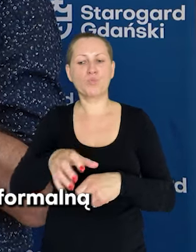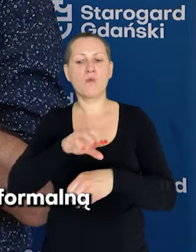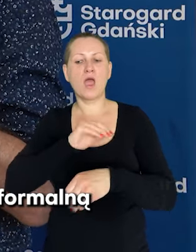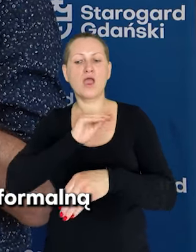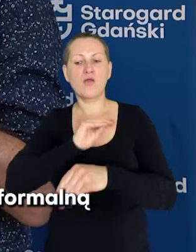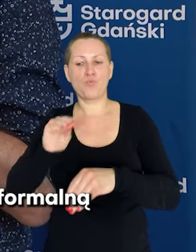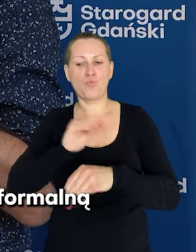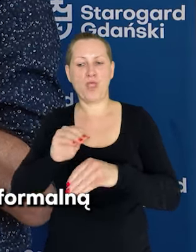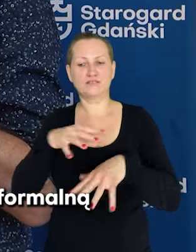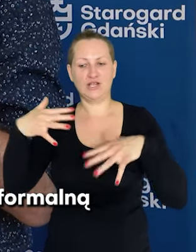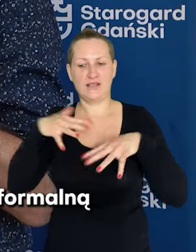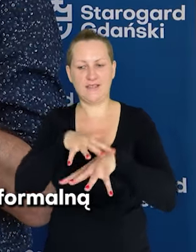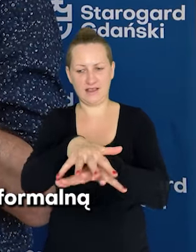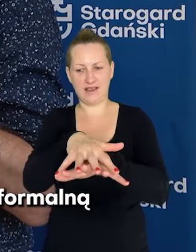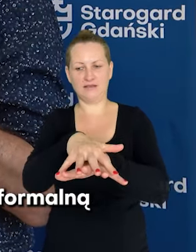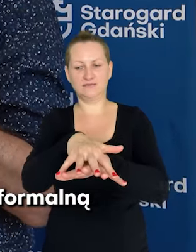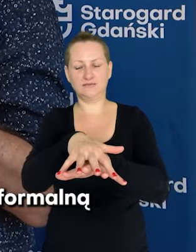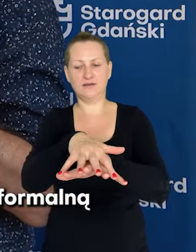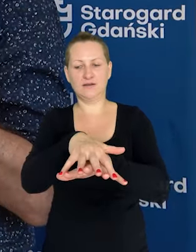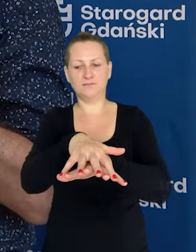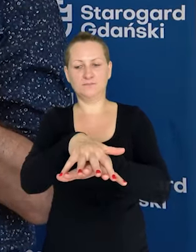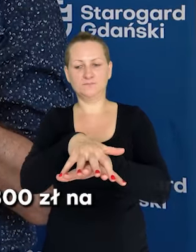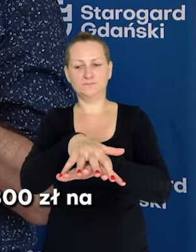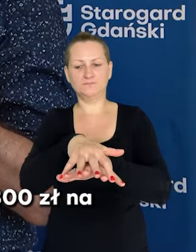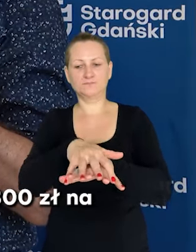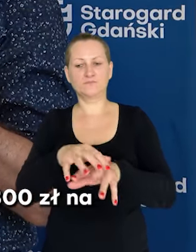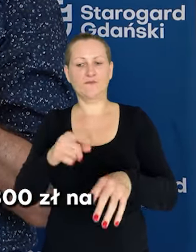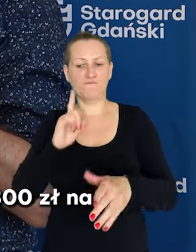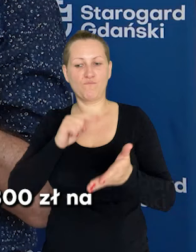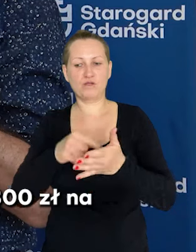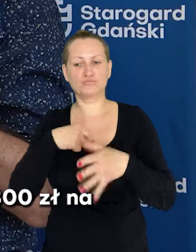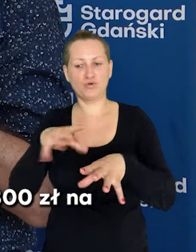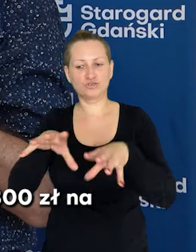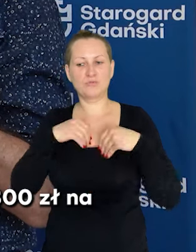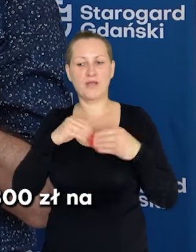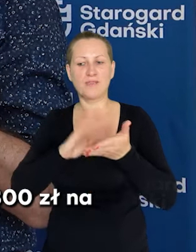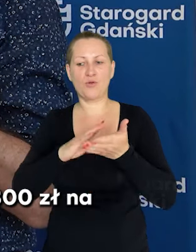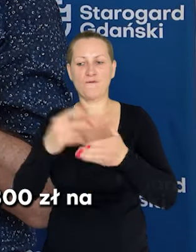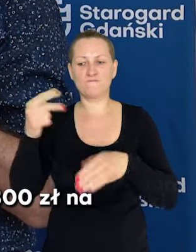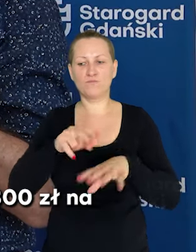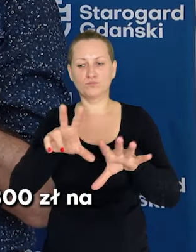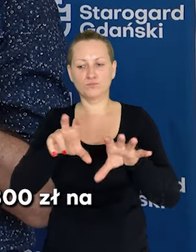nieformalną. Edukacja, integracja. Właśnie